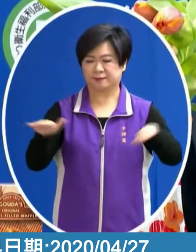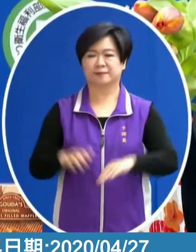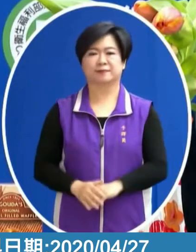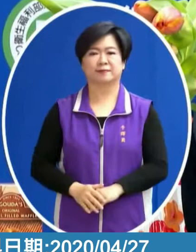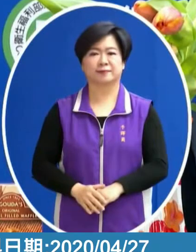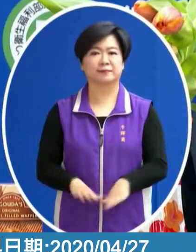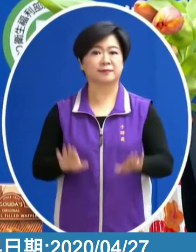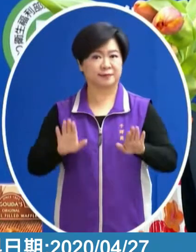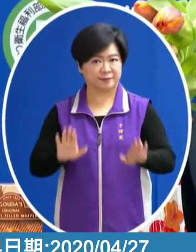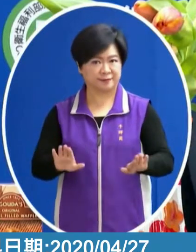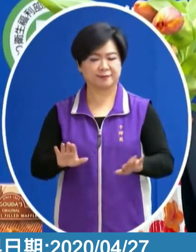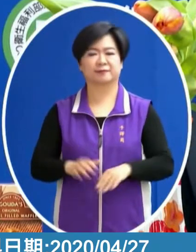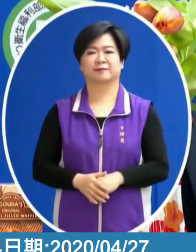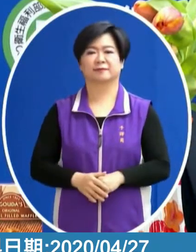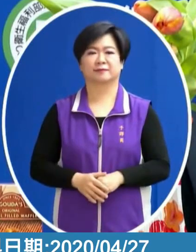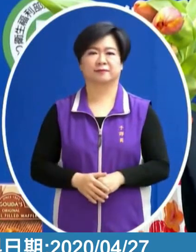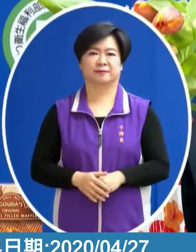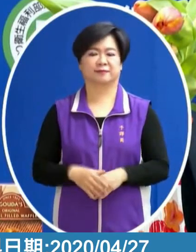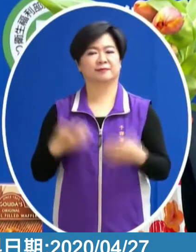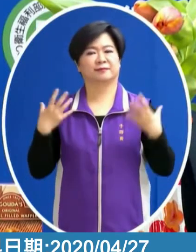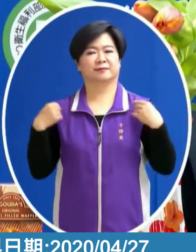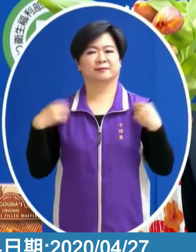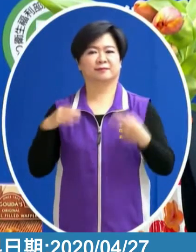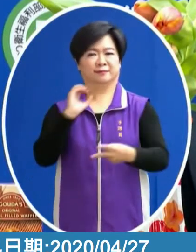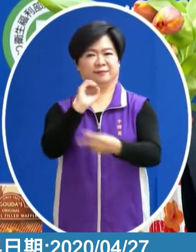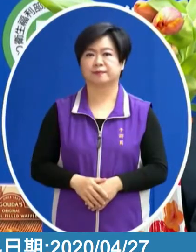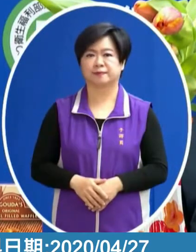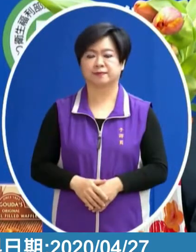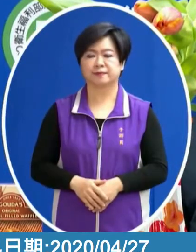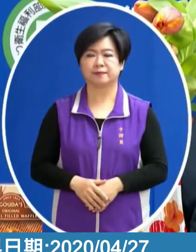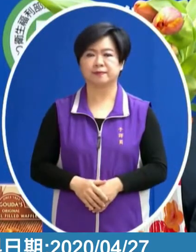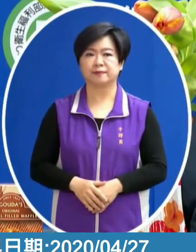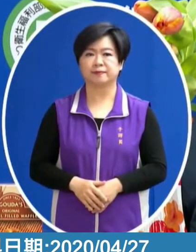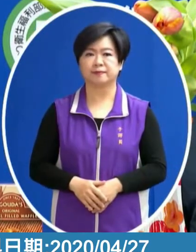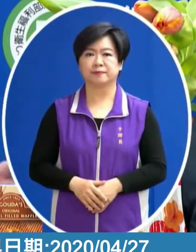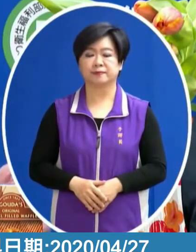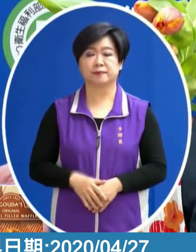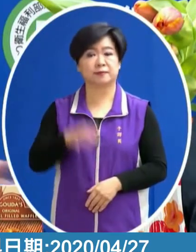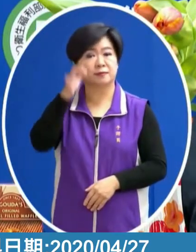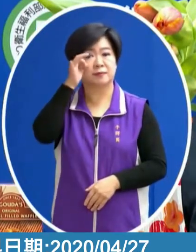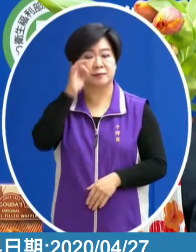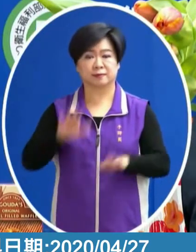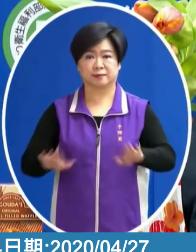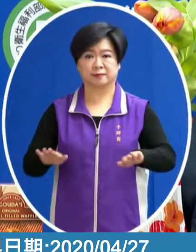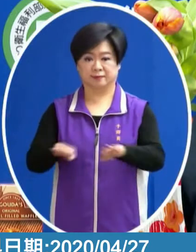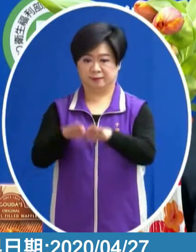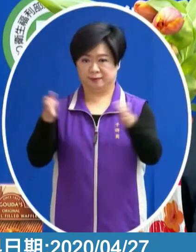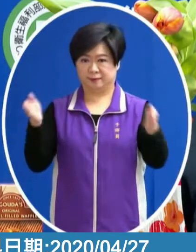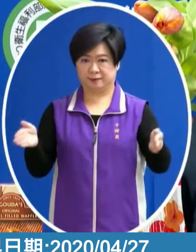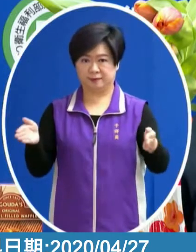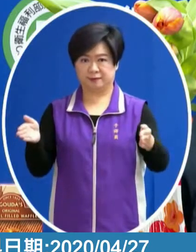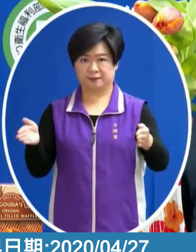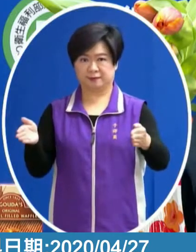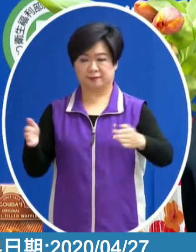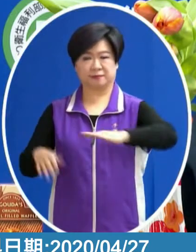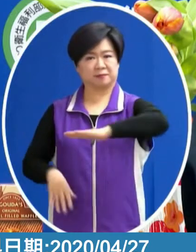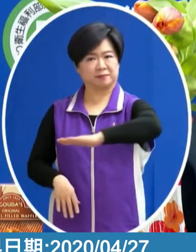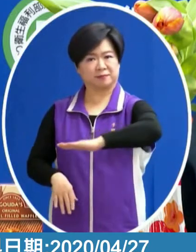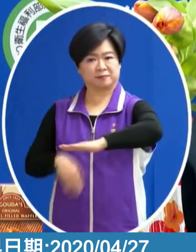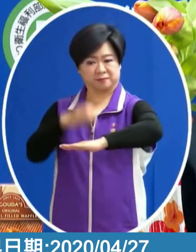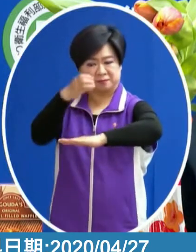那今天我们仍然没有新增的个案，哈，大家也看到今天在桌上哈，那